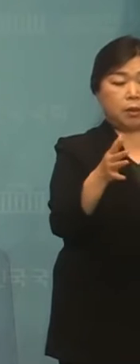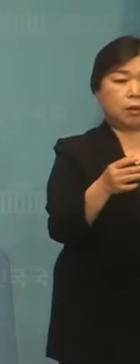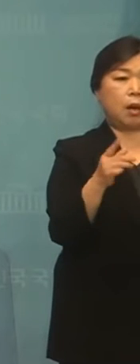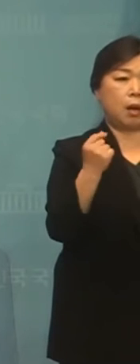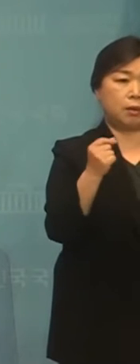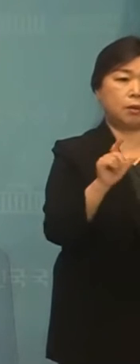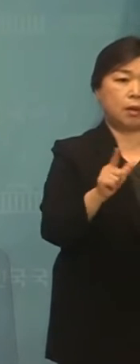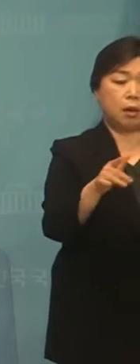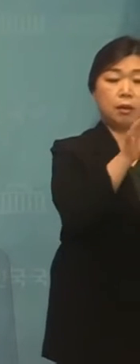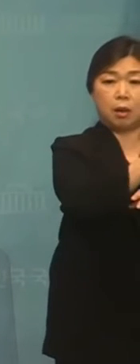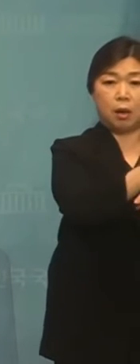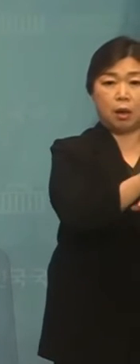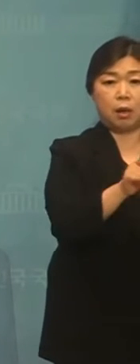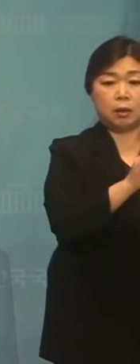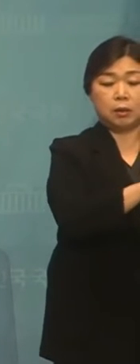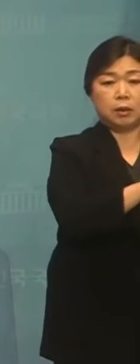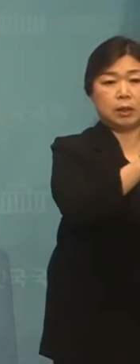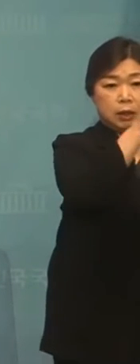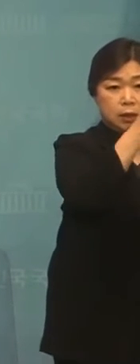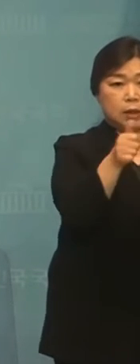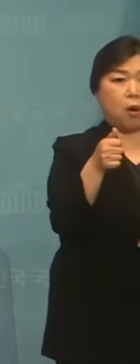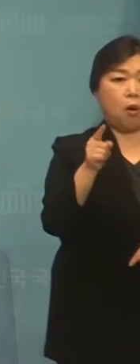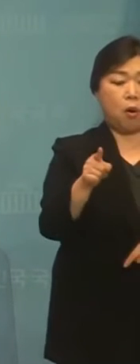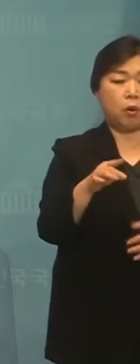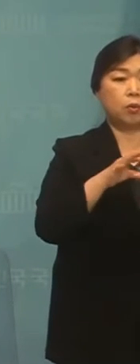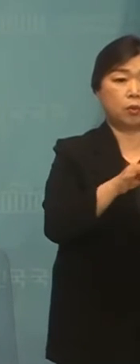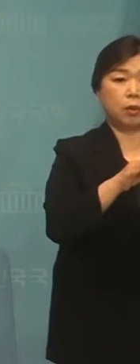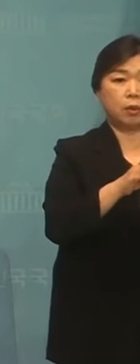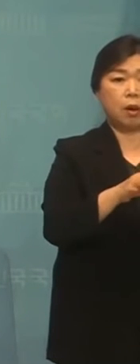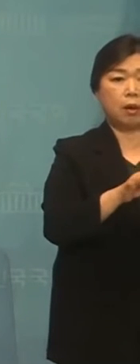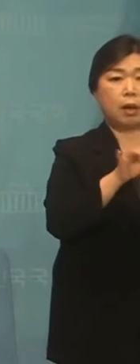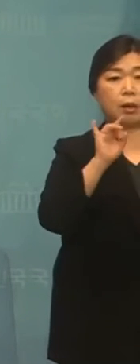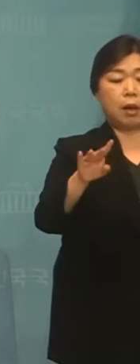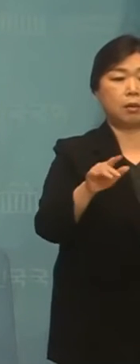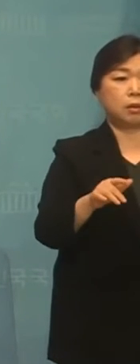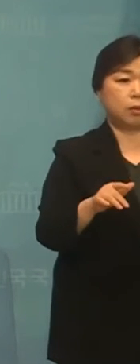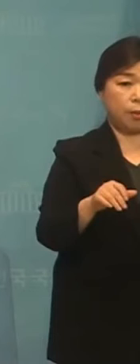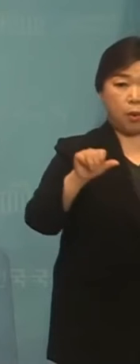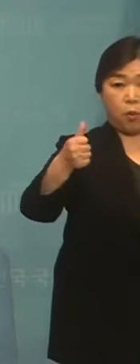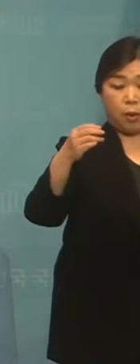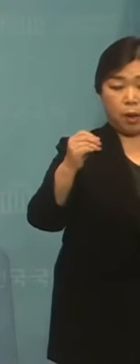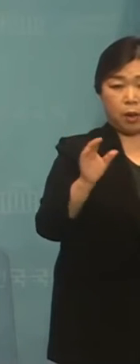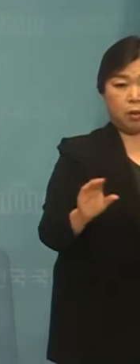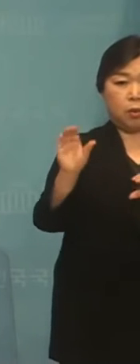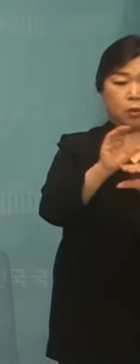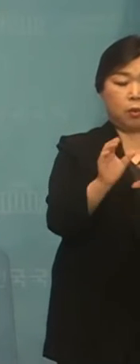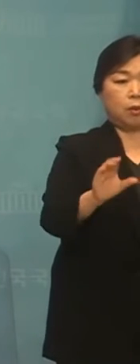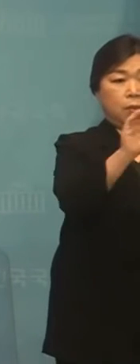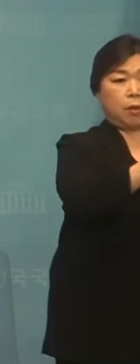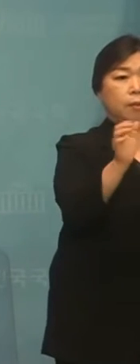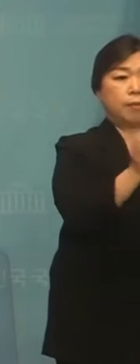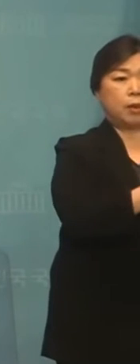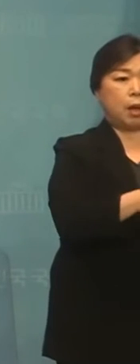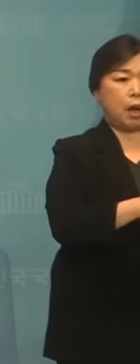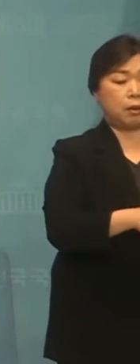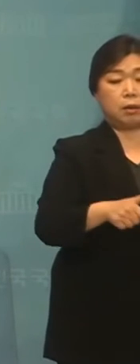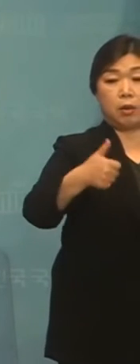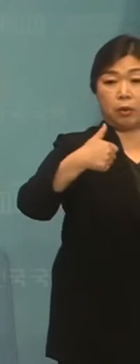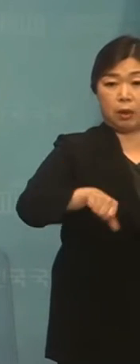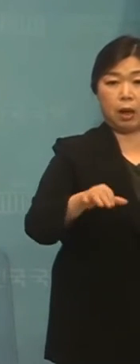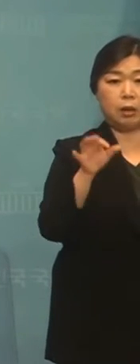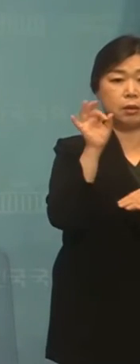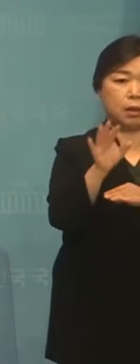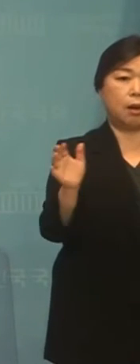매입합니다. 하나는 이씨, 하나는 허씨를 통해 각각 700만원, 500만원의 웃돈을 주고 아들과 딸이